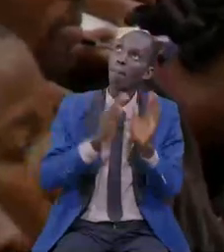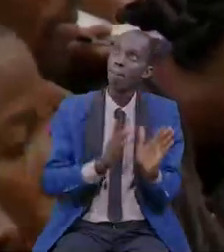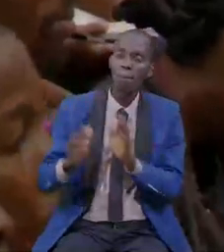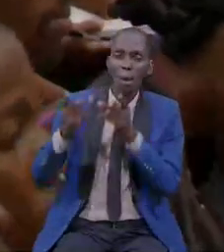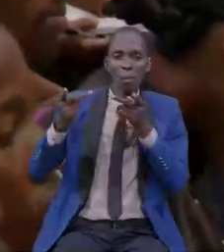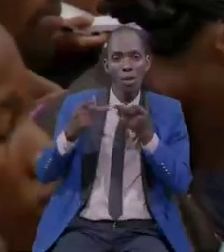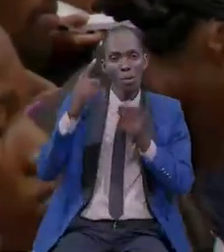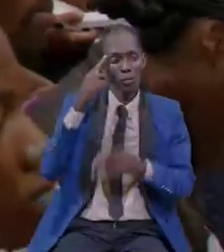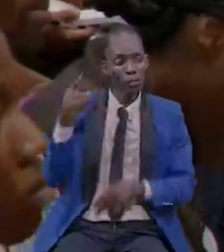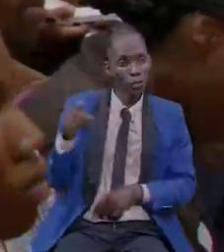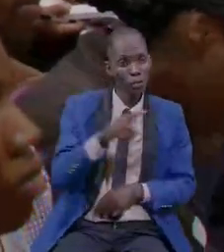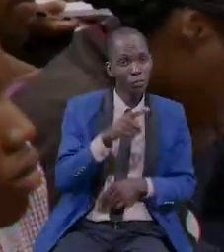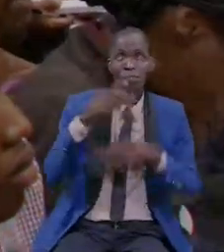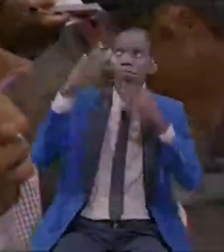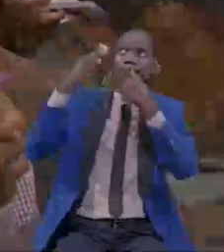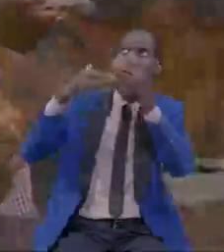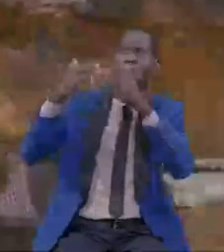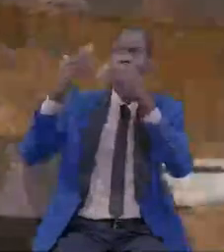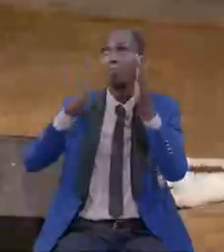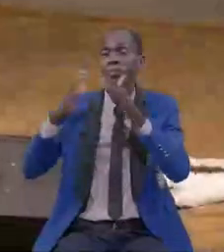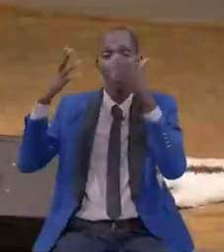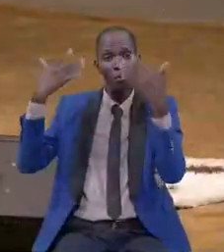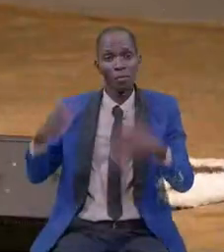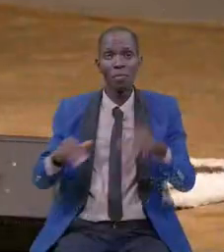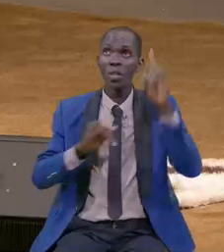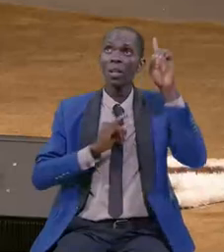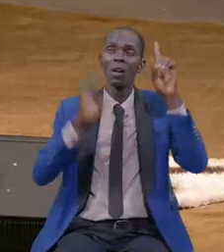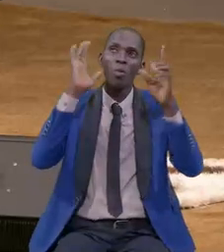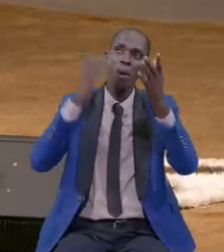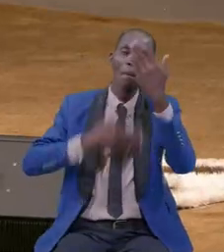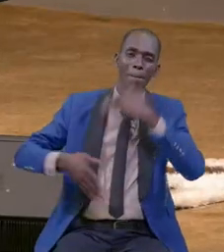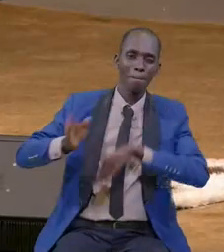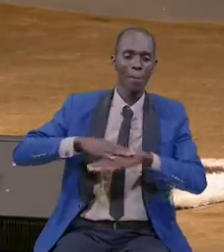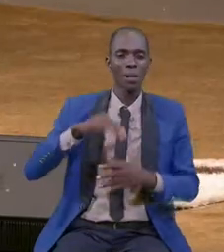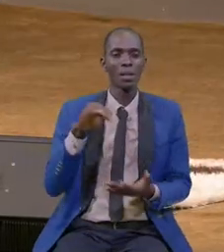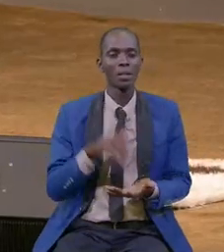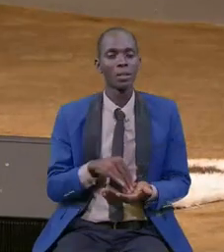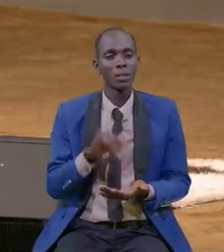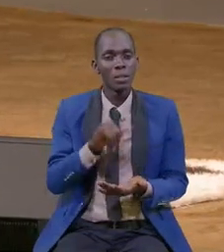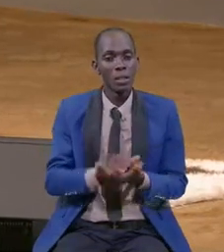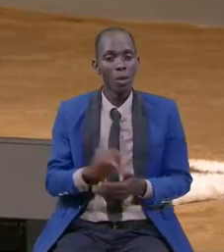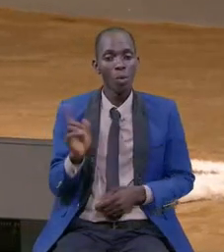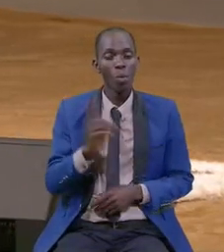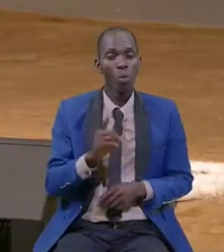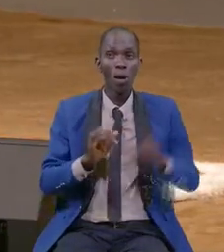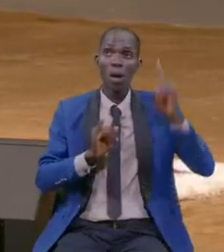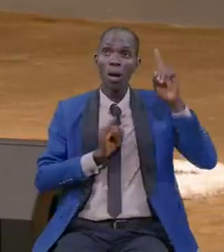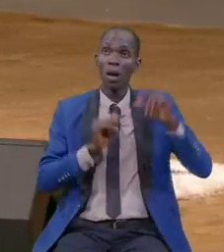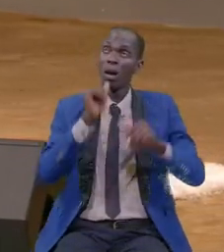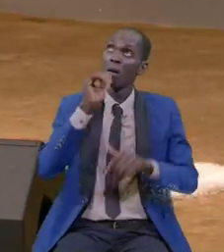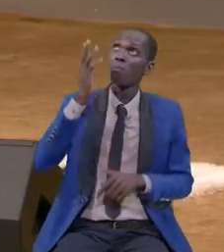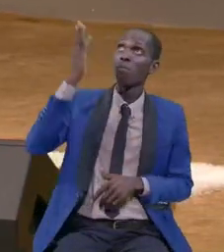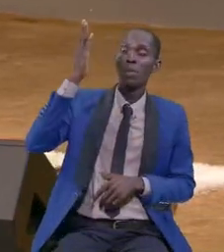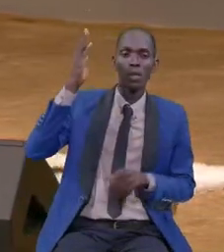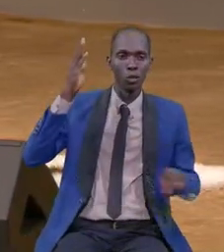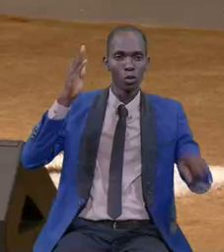place je reviendrai encore et je vous prendrez avec moi pour que là où je suis vous y soyez